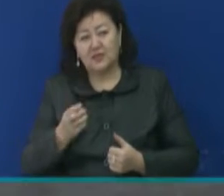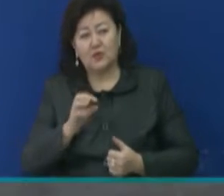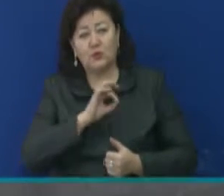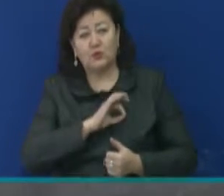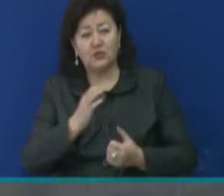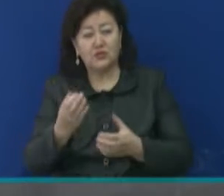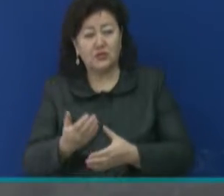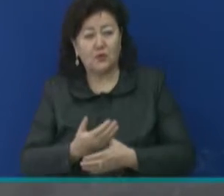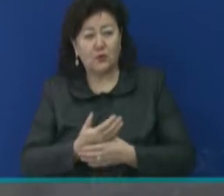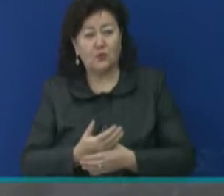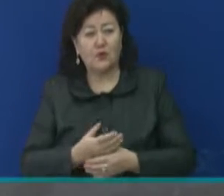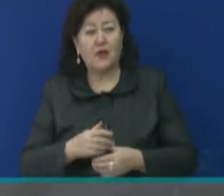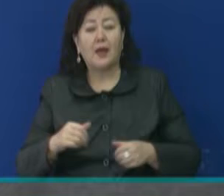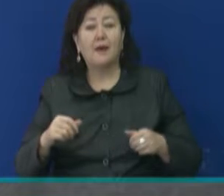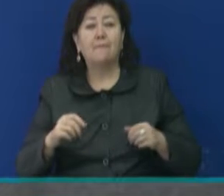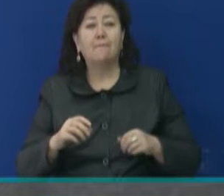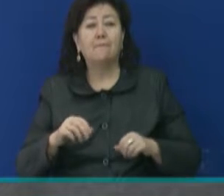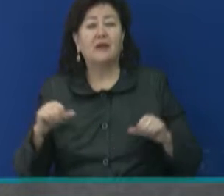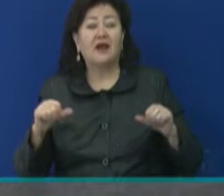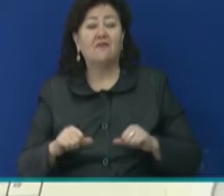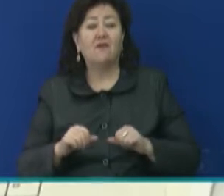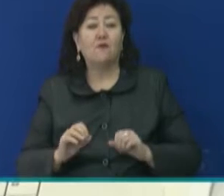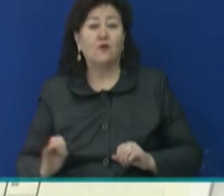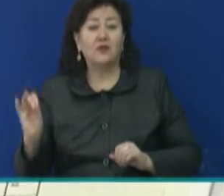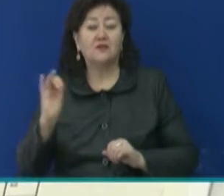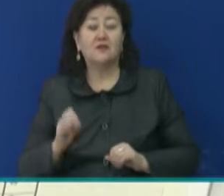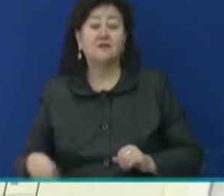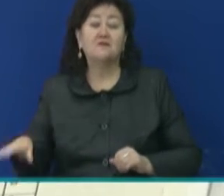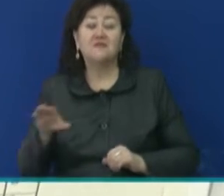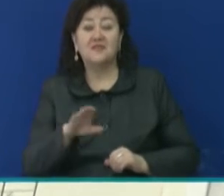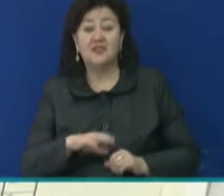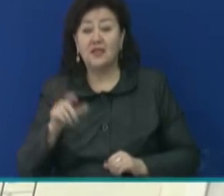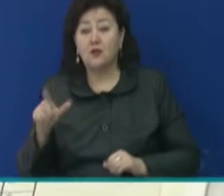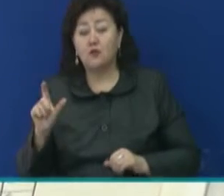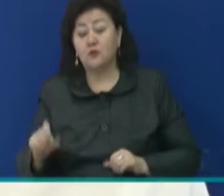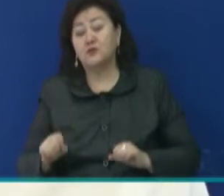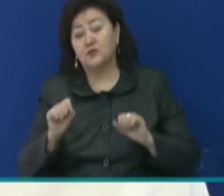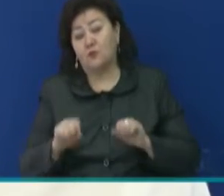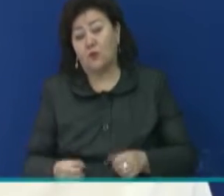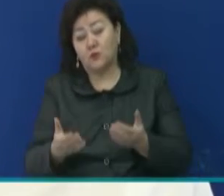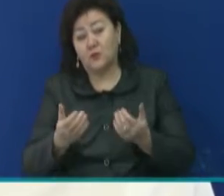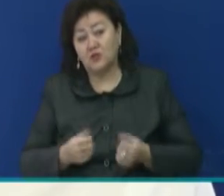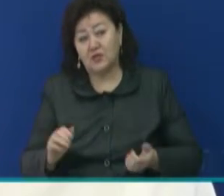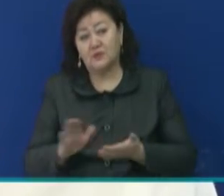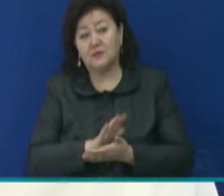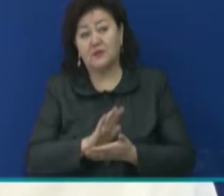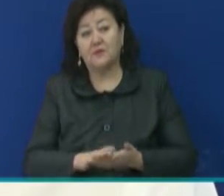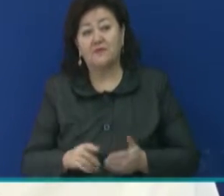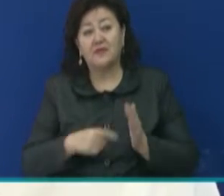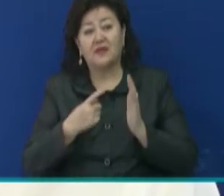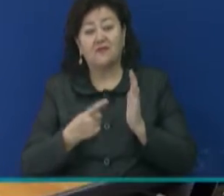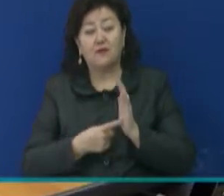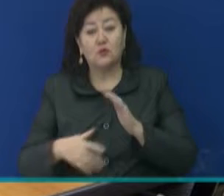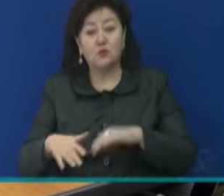юридической помощи в виде правового информирования имеют все физические и юридические лица вопросы